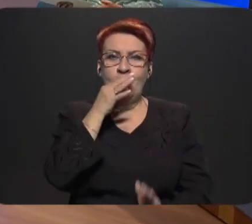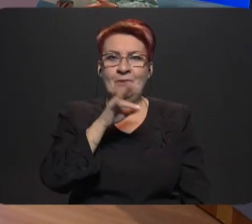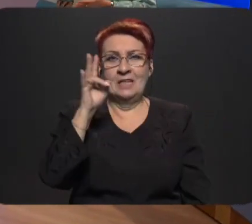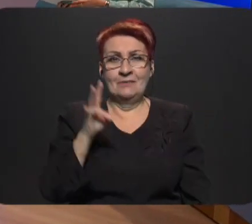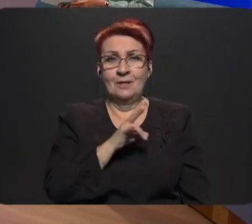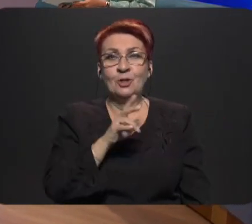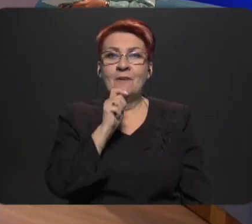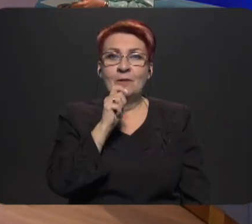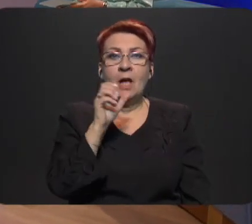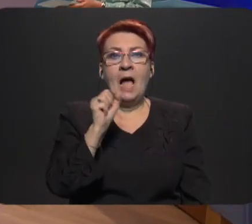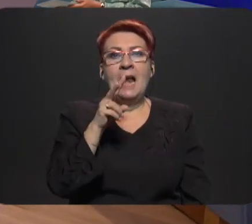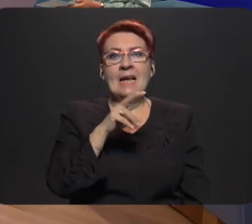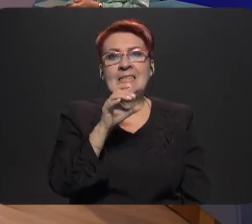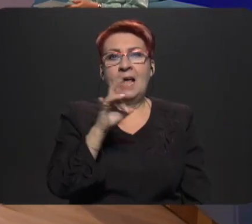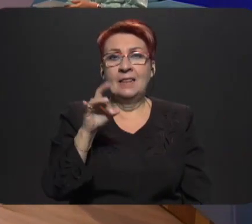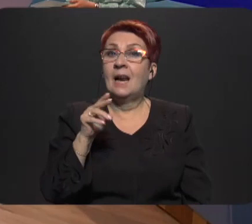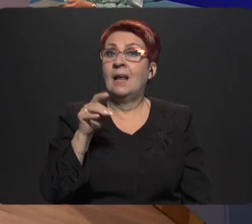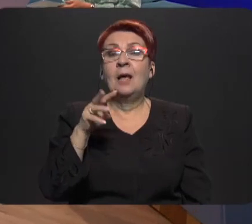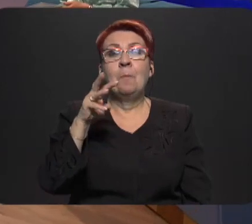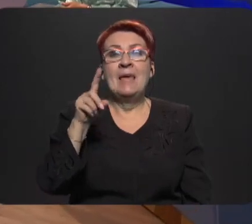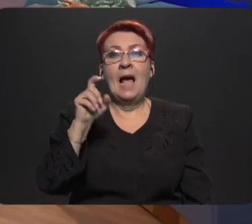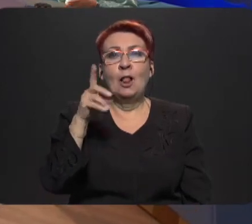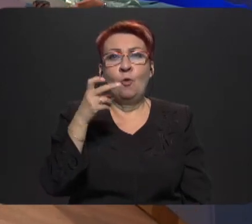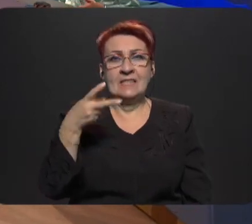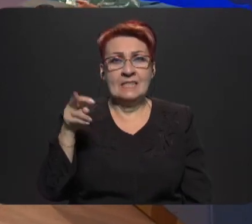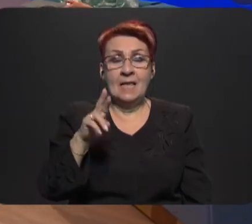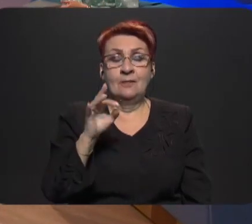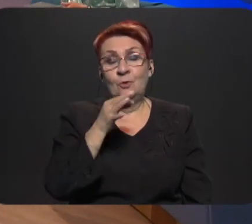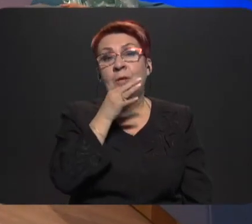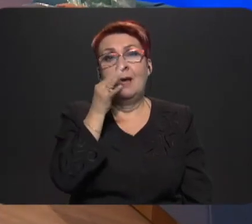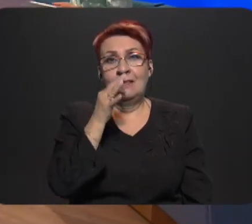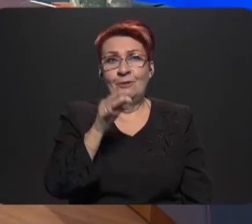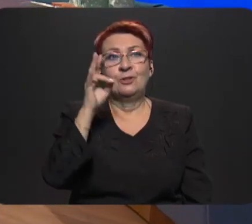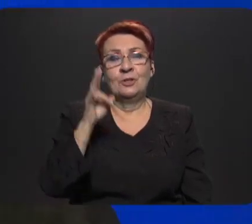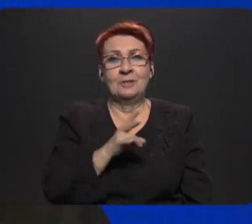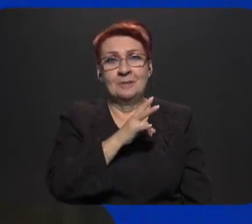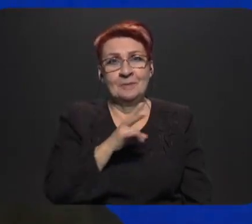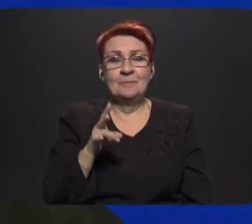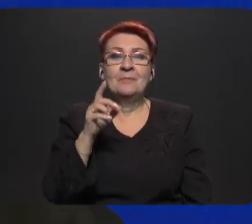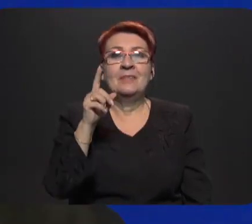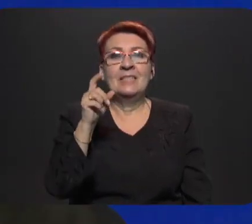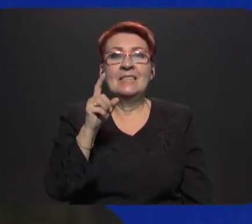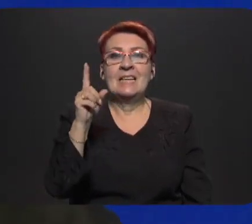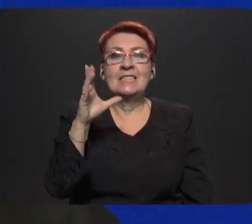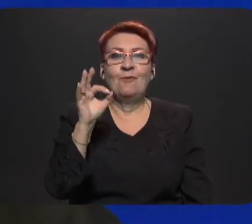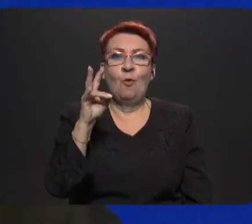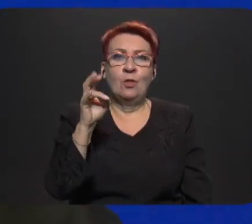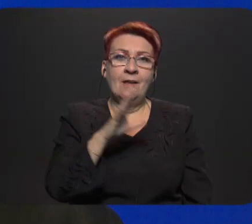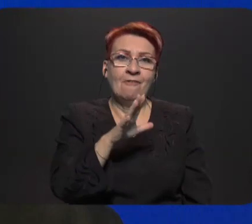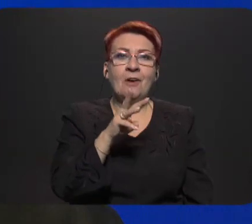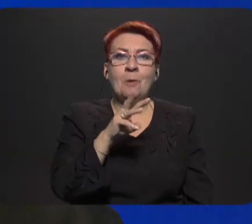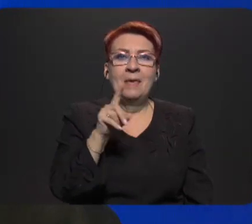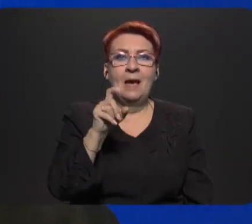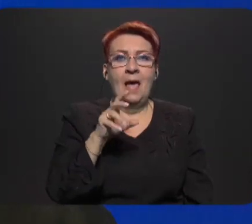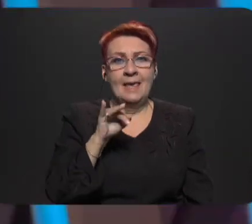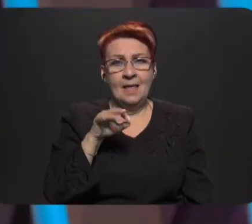Я ее ведущая Александра Михайловская. Сегодня на ваши вопросы ответит отец Михаил Зазвонов. Батюшка, здравствуйте, очень рада вас видеть. Я также